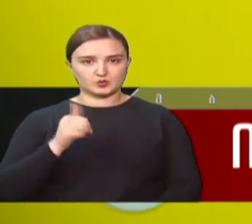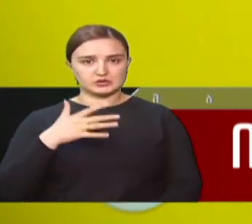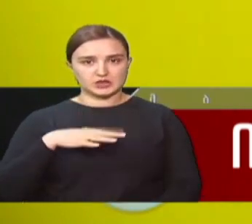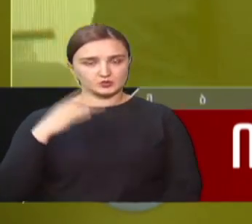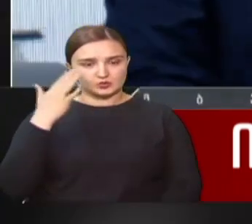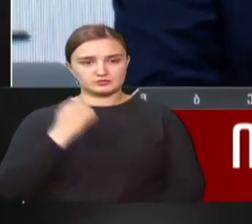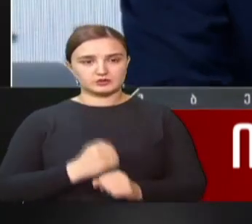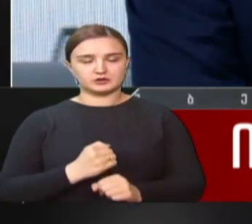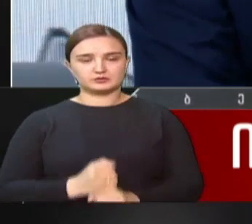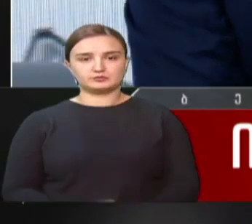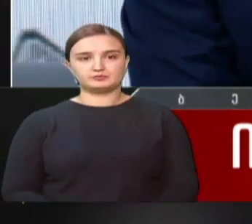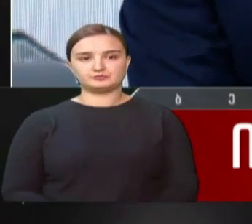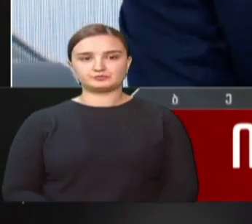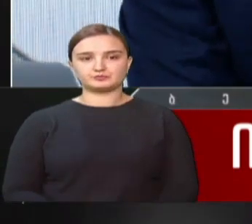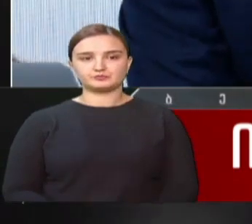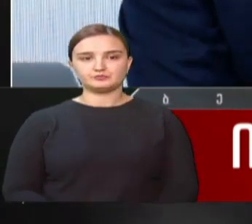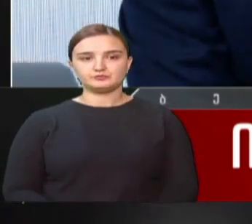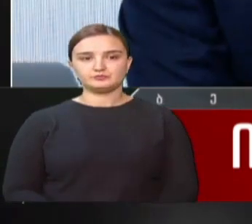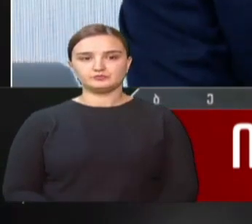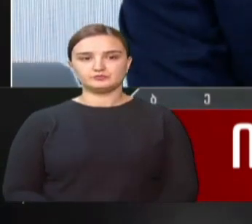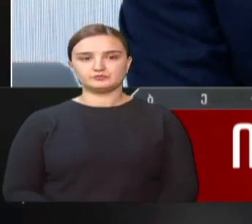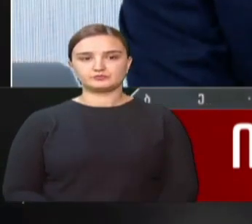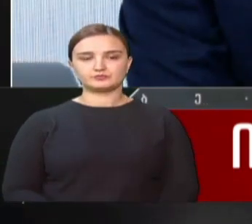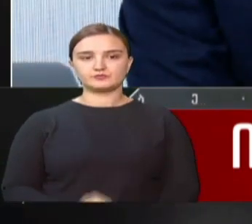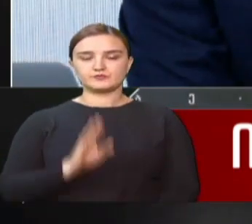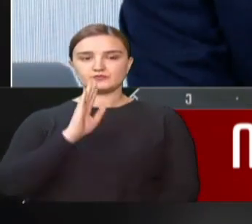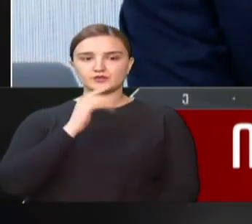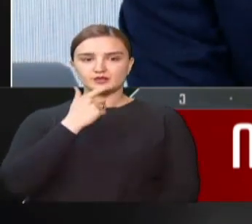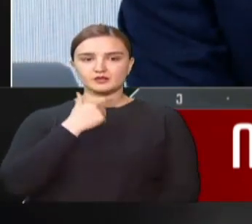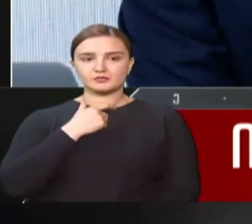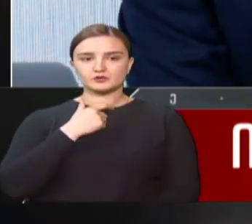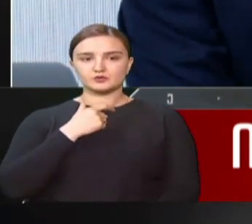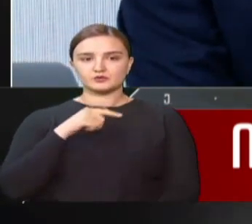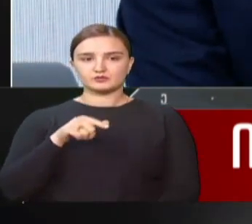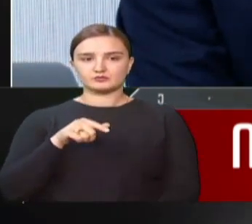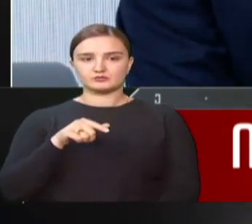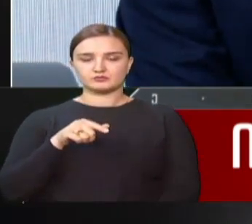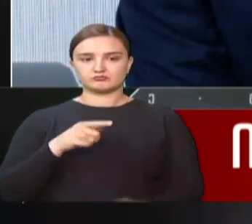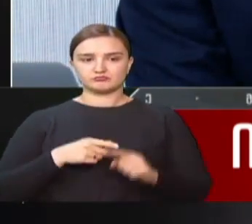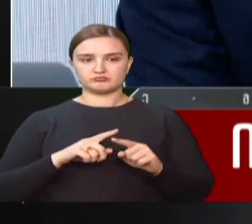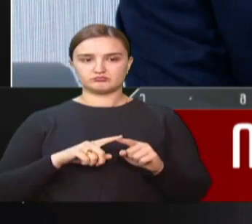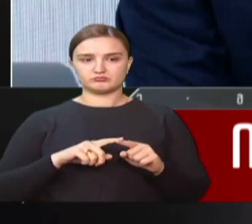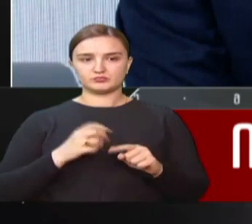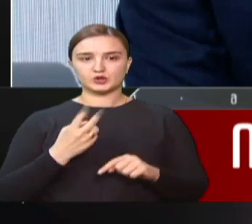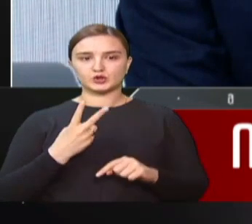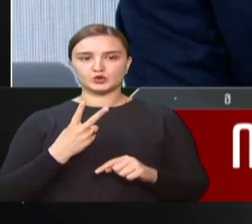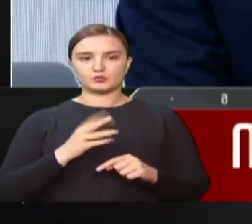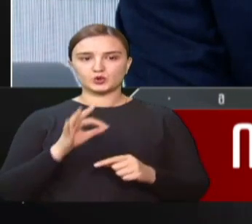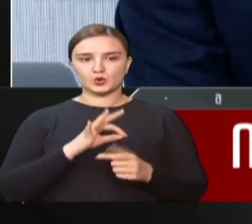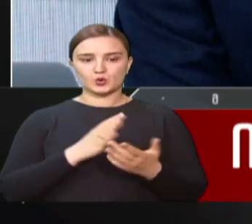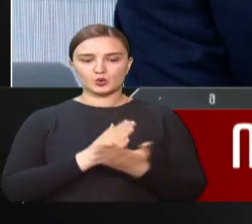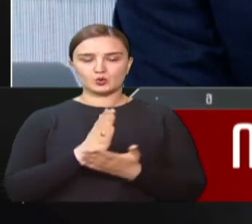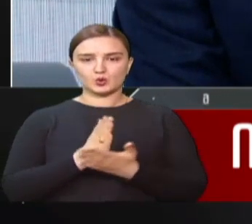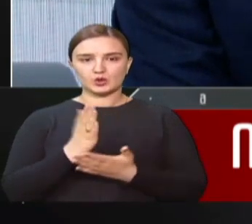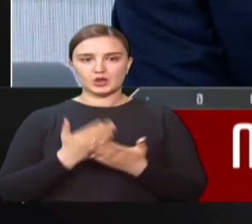ოცნებამ ერთხელ დააჭირა. საქართველოს ევროპული მომავლისა და დასავლური კურსის შესახებ, ასევე 12 რეკომენდაციის მიმართულებით საკმაოდ ბევრი